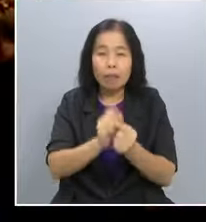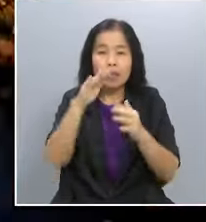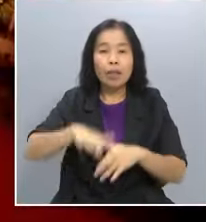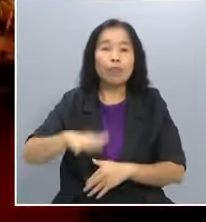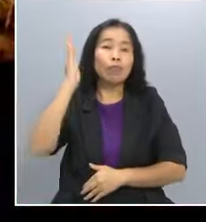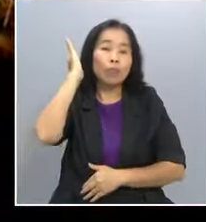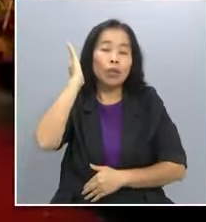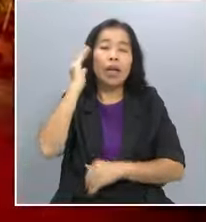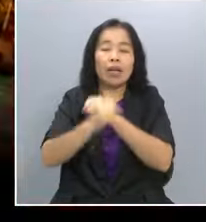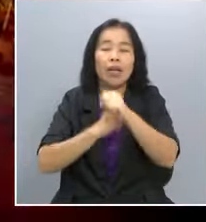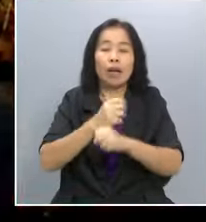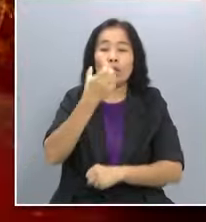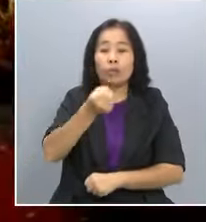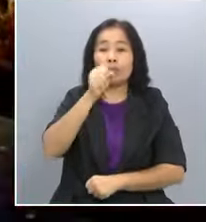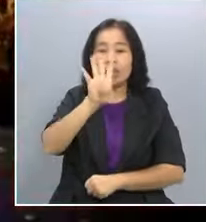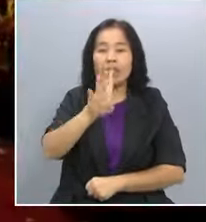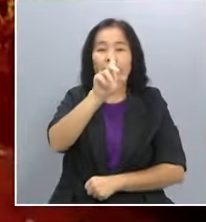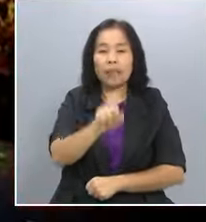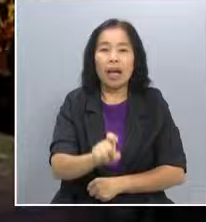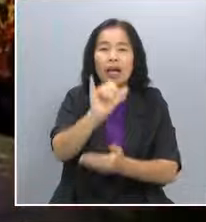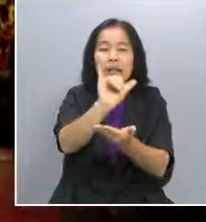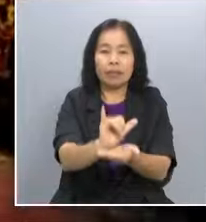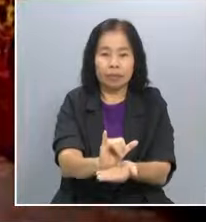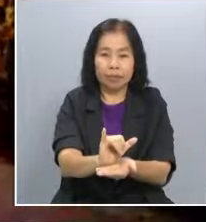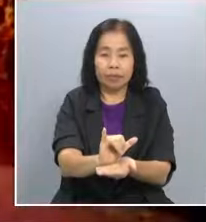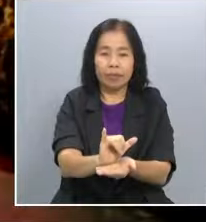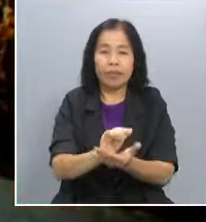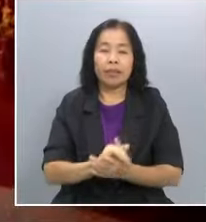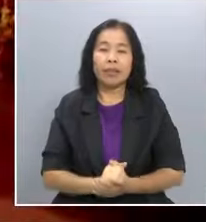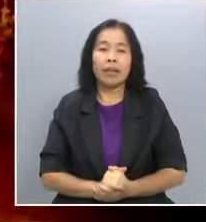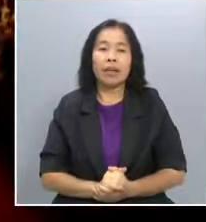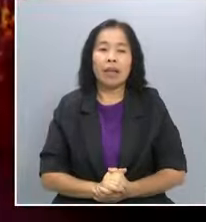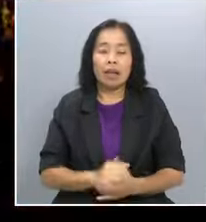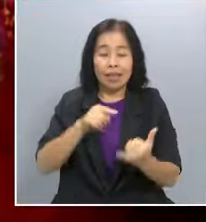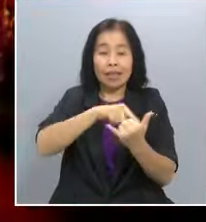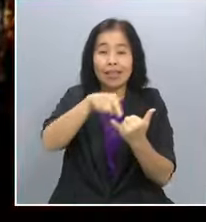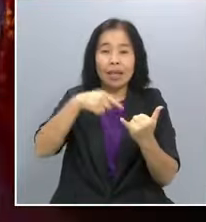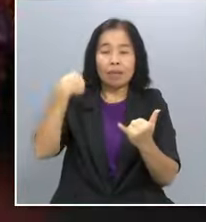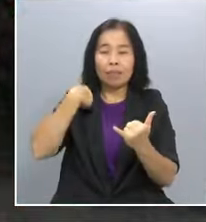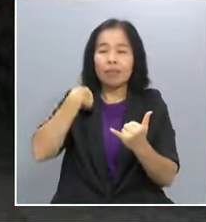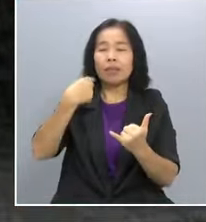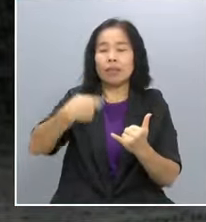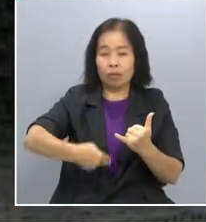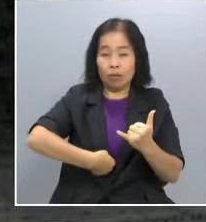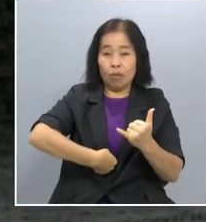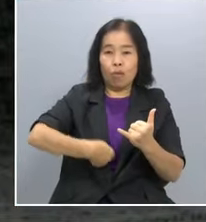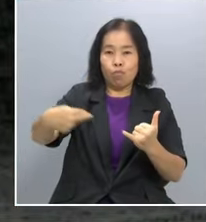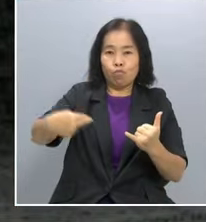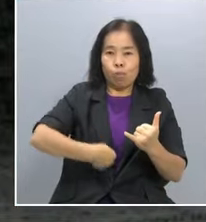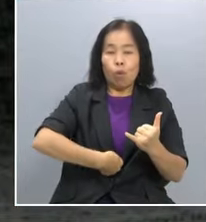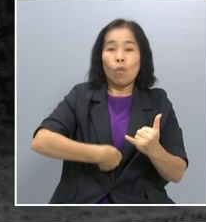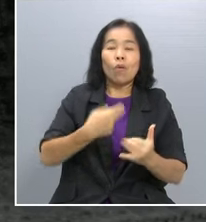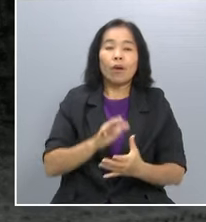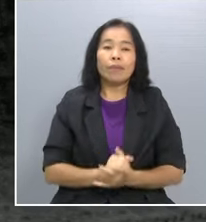ายปรเมศอายุ14ปีนอนเสียชีวิตอยู่ในซอยสภาพศพน้องถูกยิงเข้าที่หน้าท้องตำร